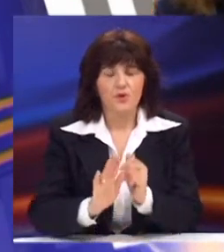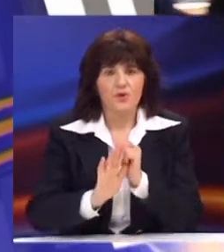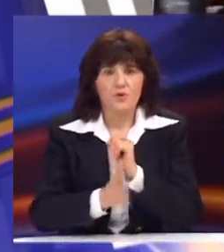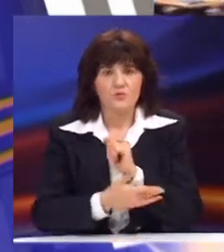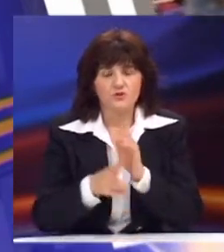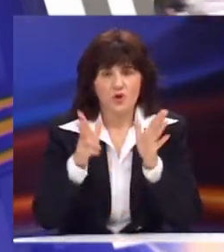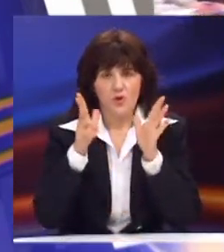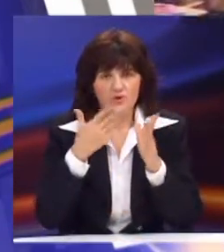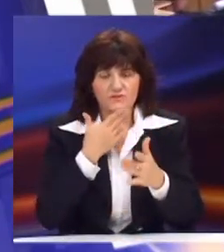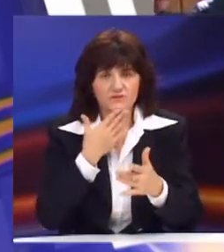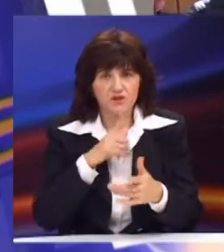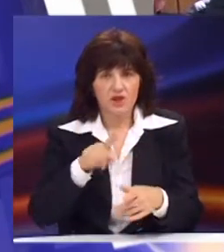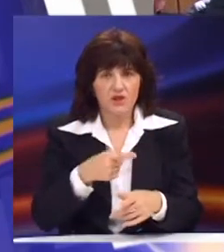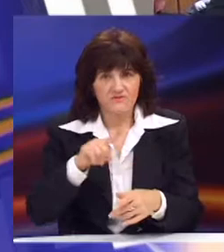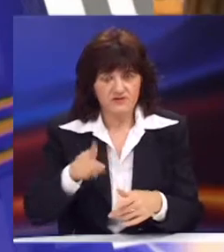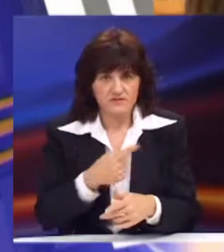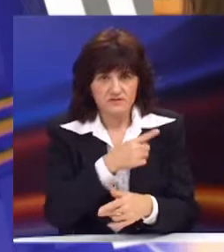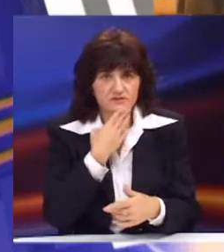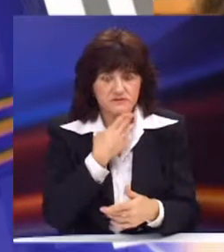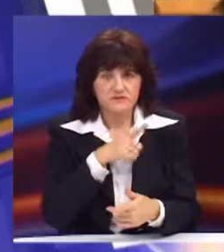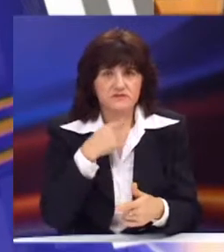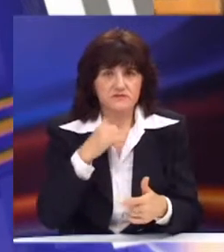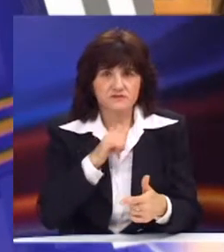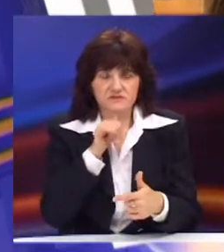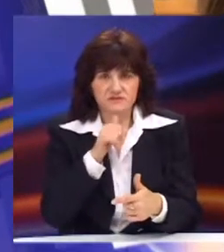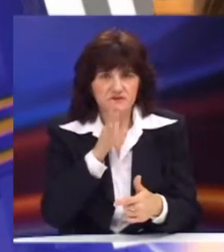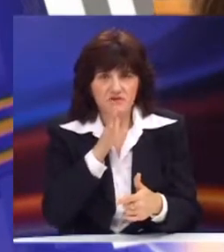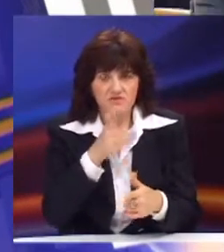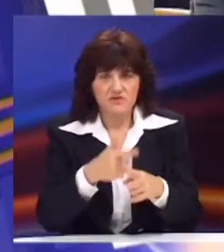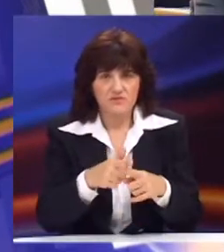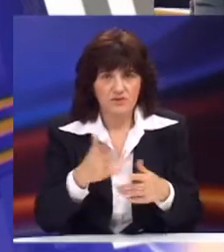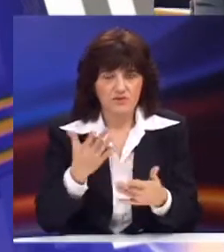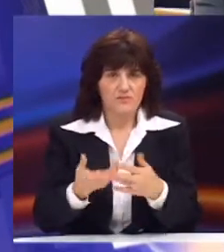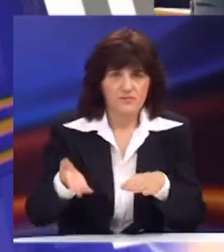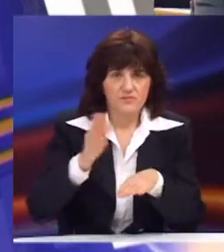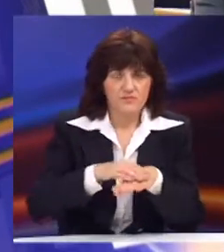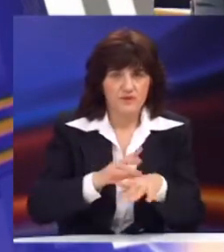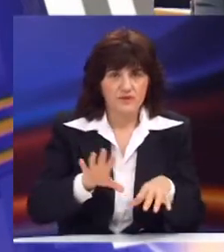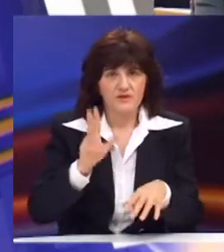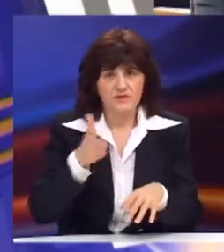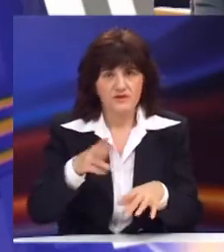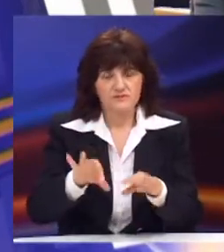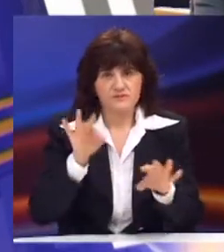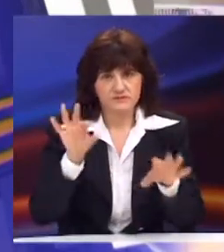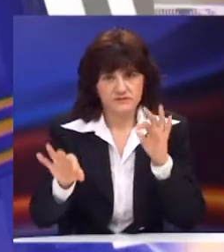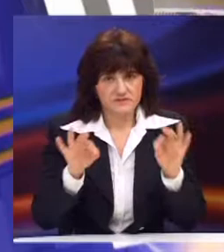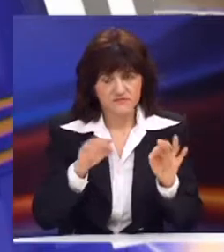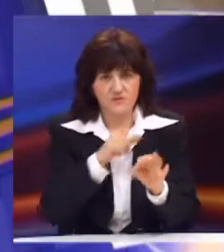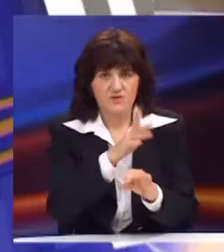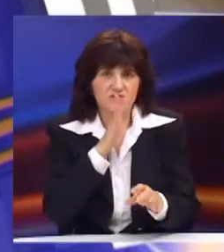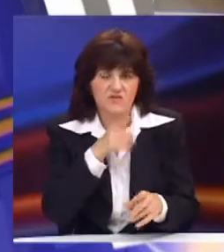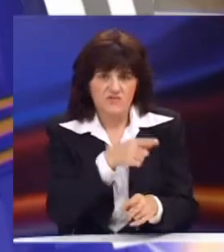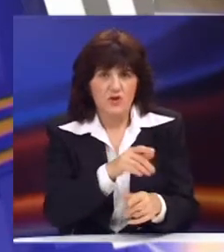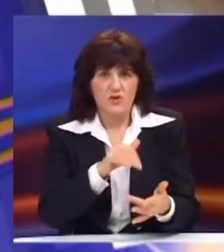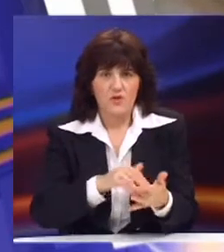Učenici 8. razreda osnovne škole Jovan Jovanović Zmaj negoduju uvođenje kombinovanog testa u završni ispit na maloj maturi. Oni smatraju da je